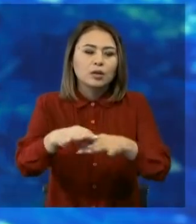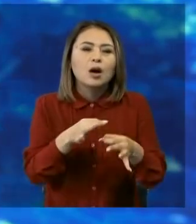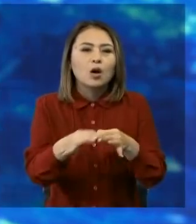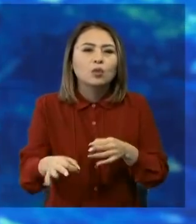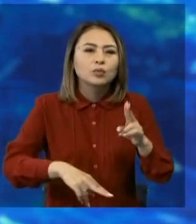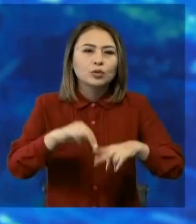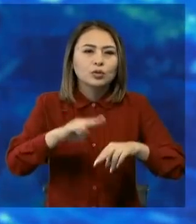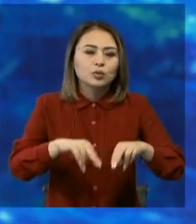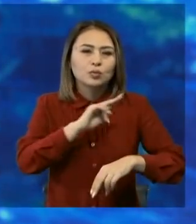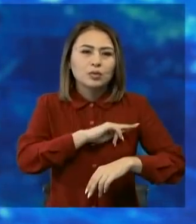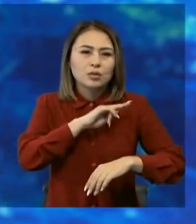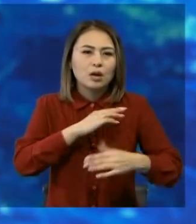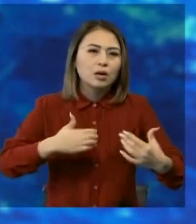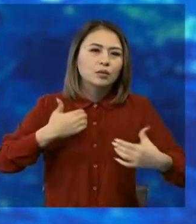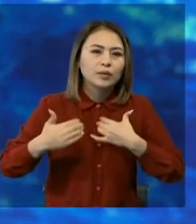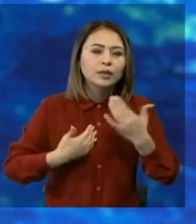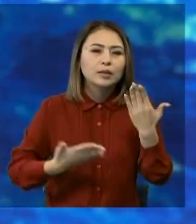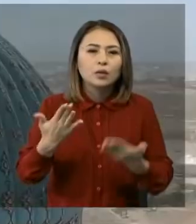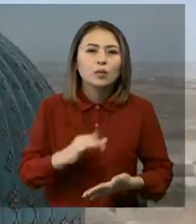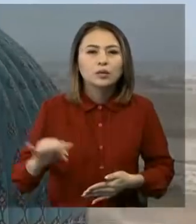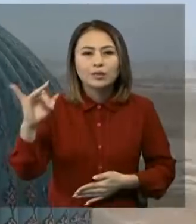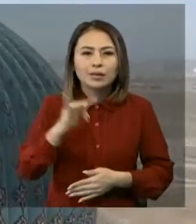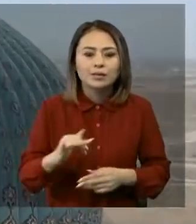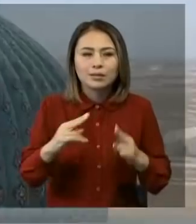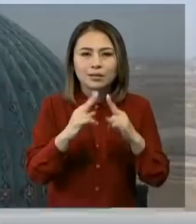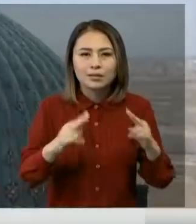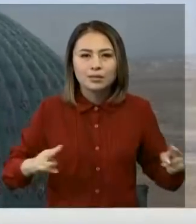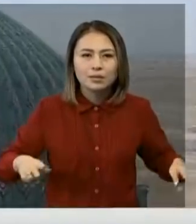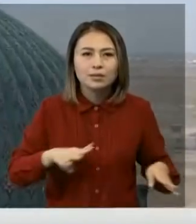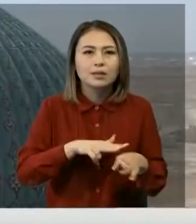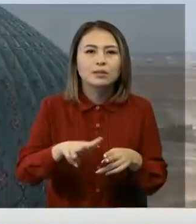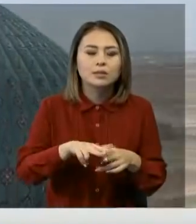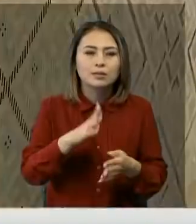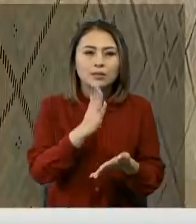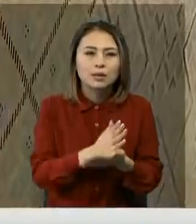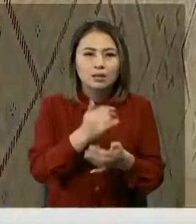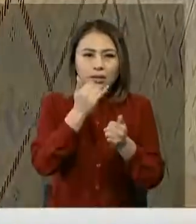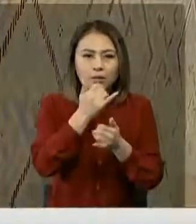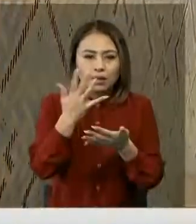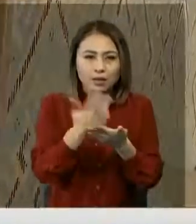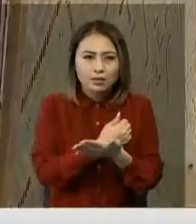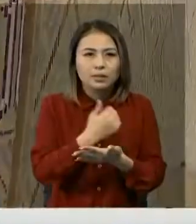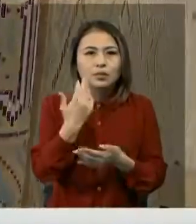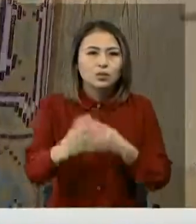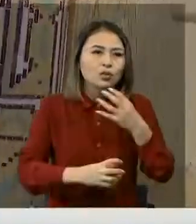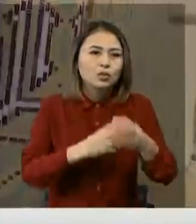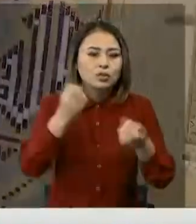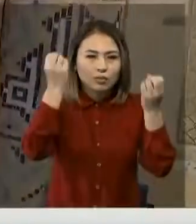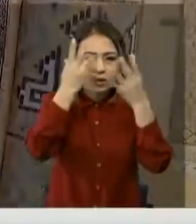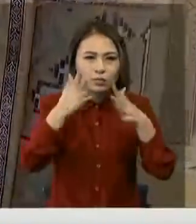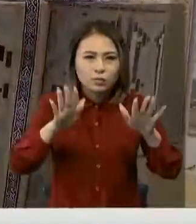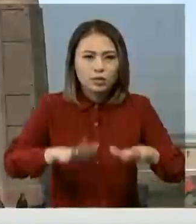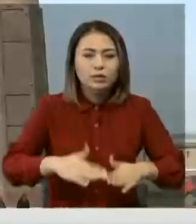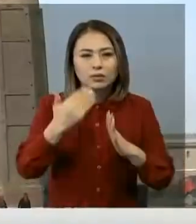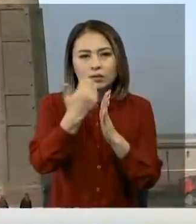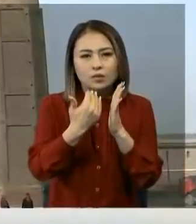жүргізілген ауқымды құрылыс жұмыстарына алаңдаулы. Егер ол тарихи нысанға зиян тигізген анықталса, кесене дүниежүзілік